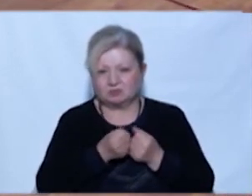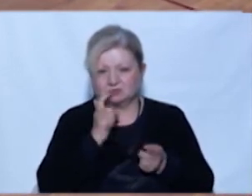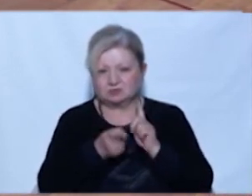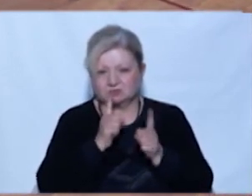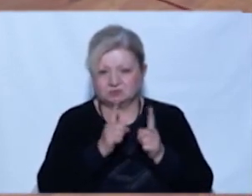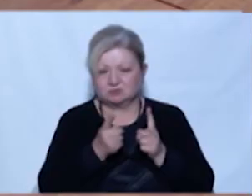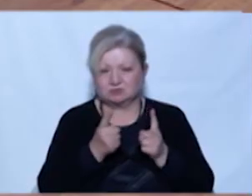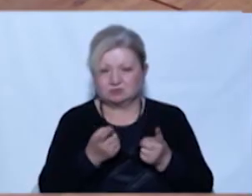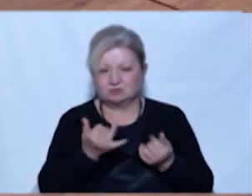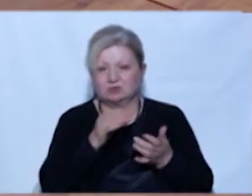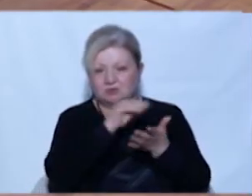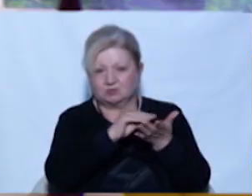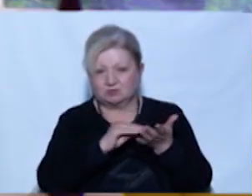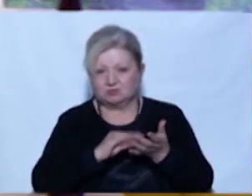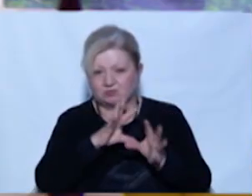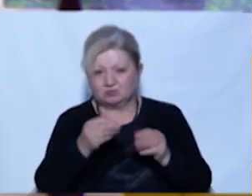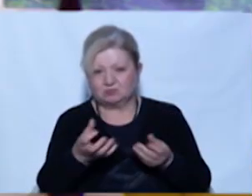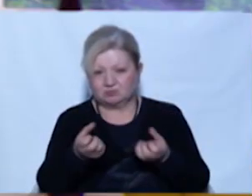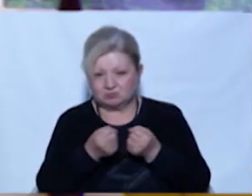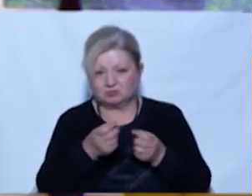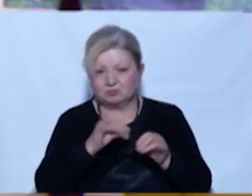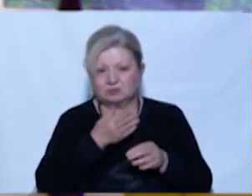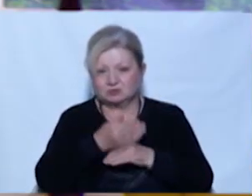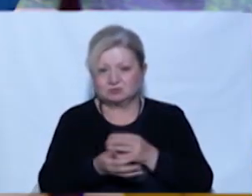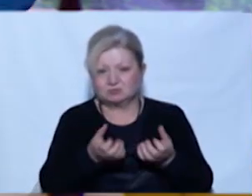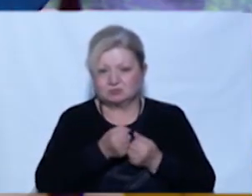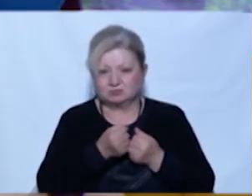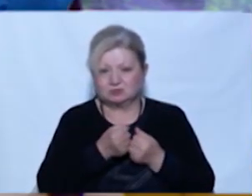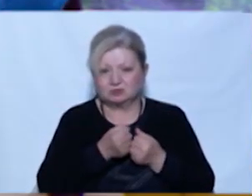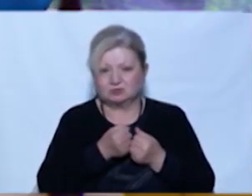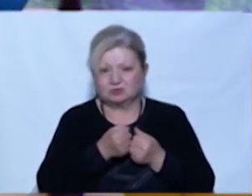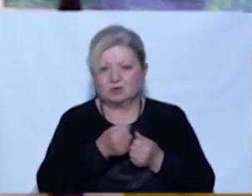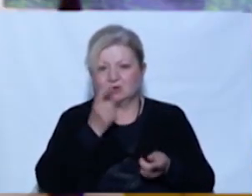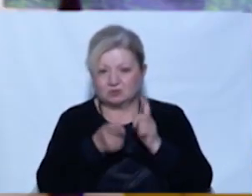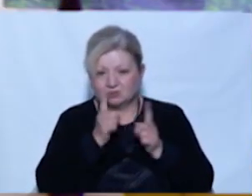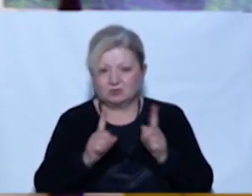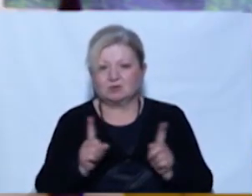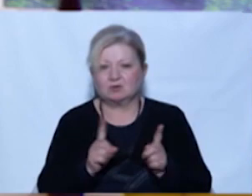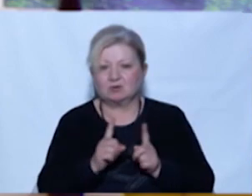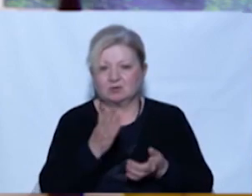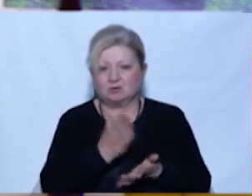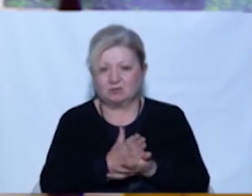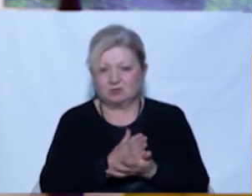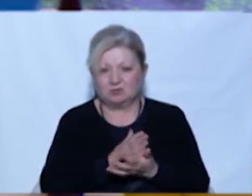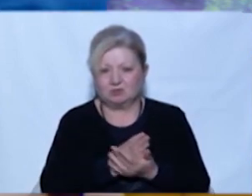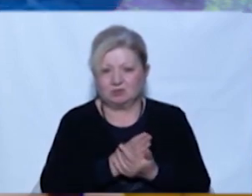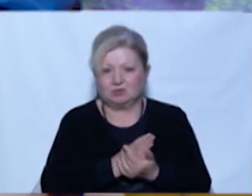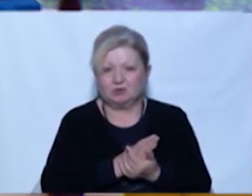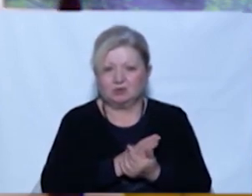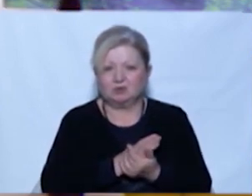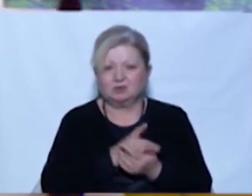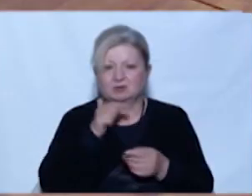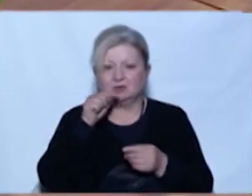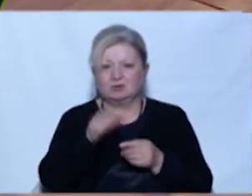სინამდვილეში? მივიღეთ ეს ტიტულატურა და მივიღეთ შემდეგი. რეალურად რა მივიღეთ? მივიღეთ